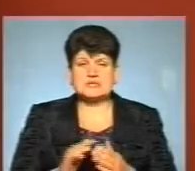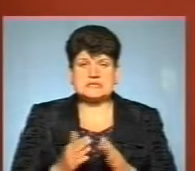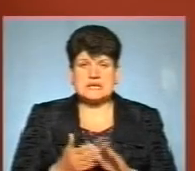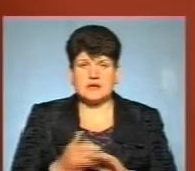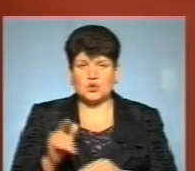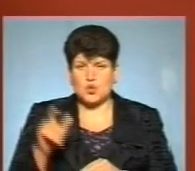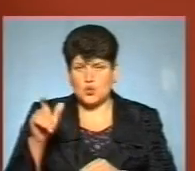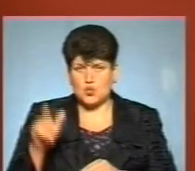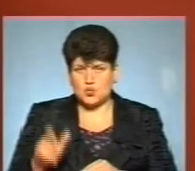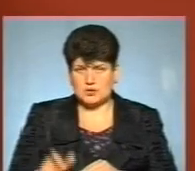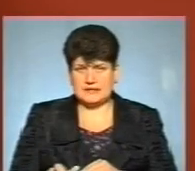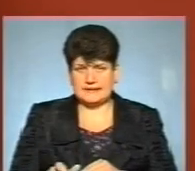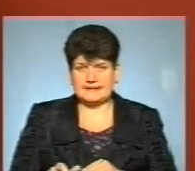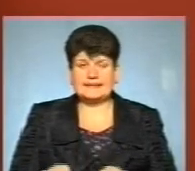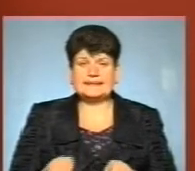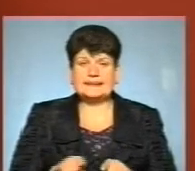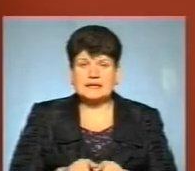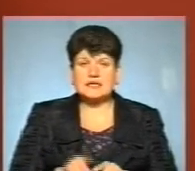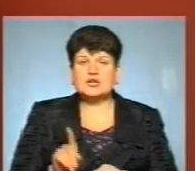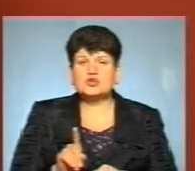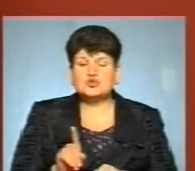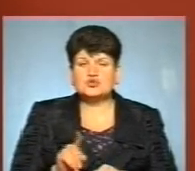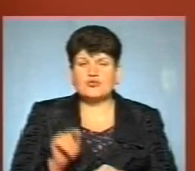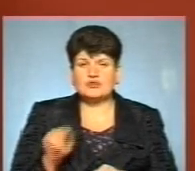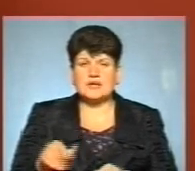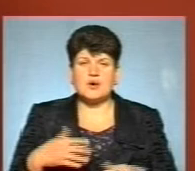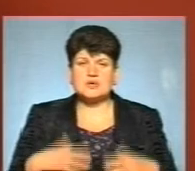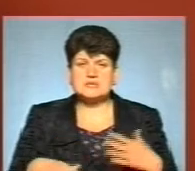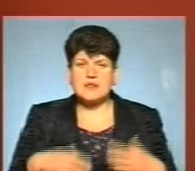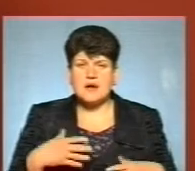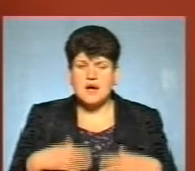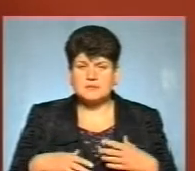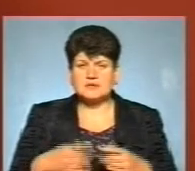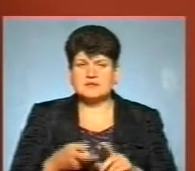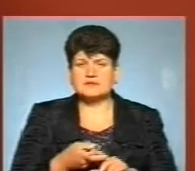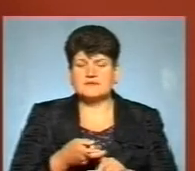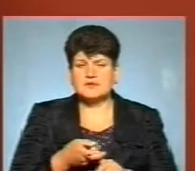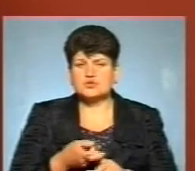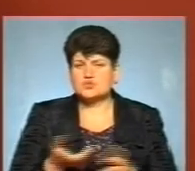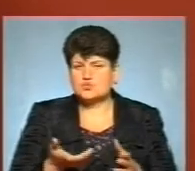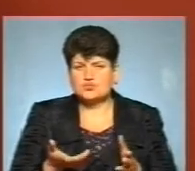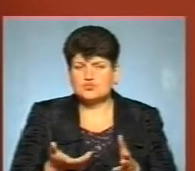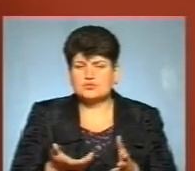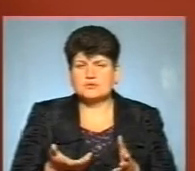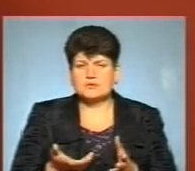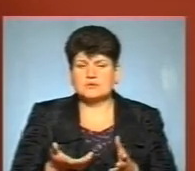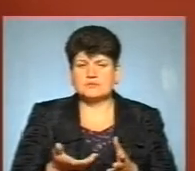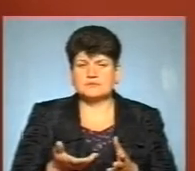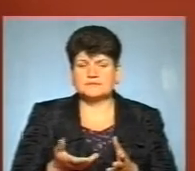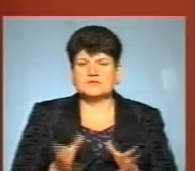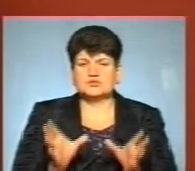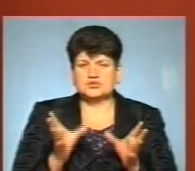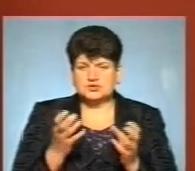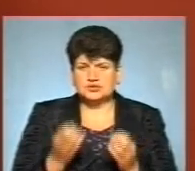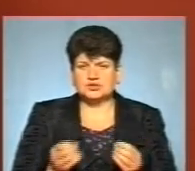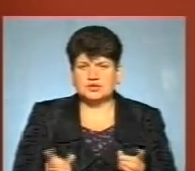людини такий, що вона ослаблена в зв'язку з якоюсь супутньої